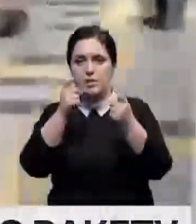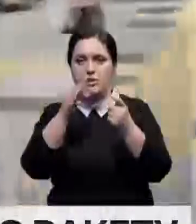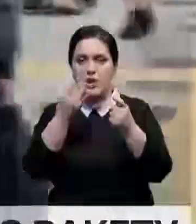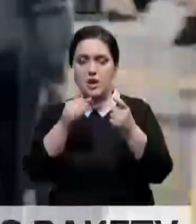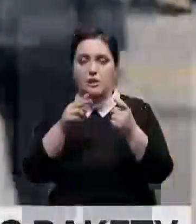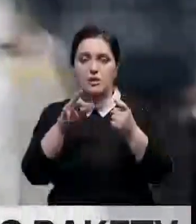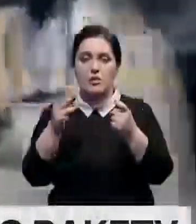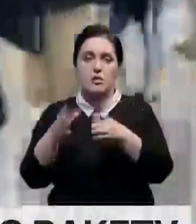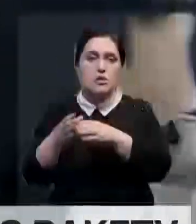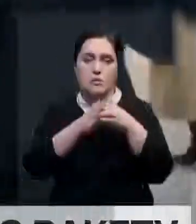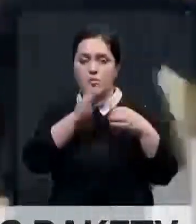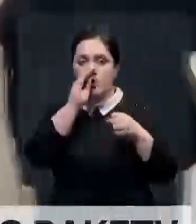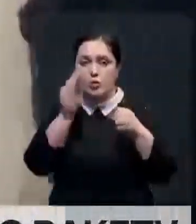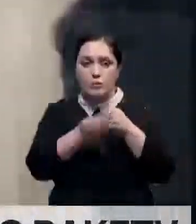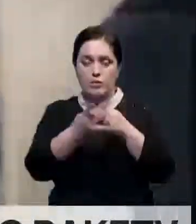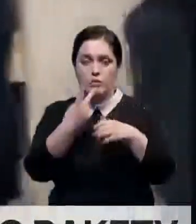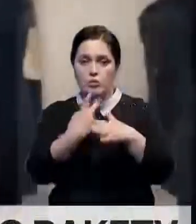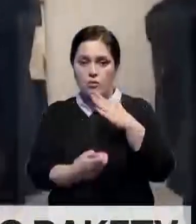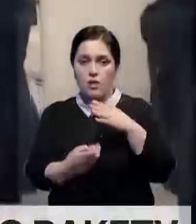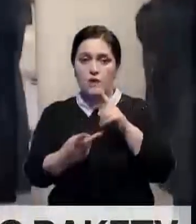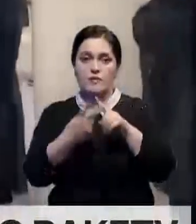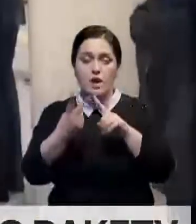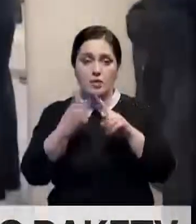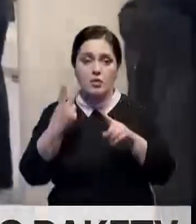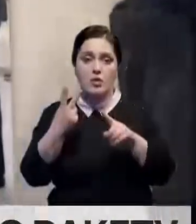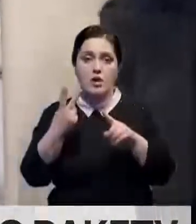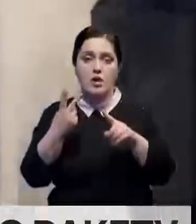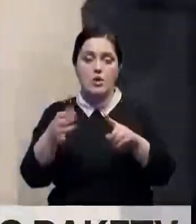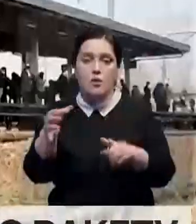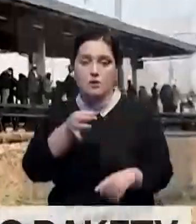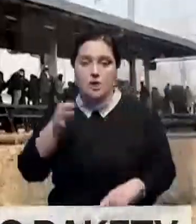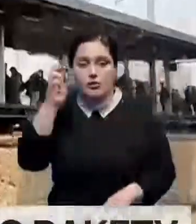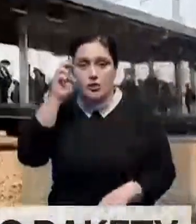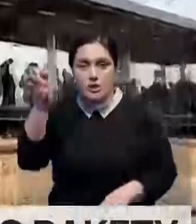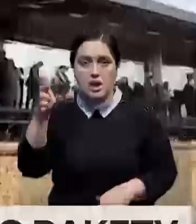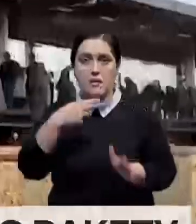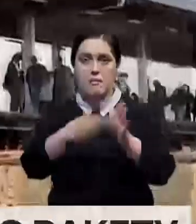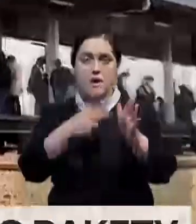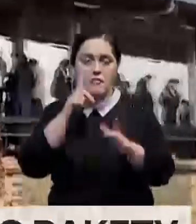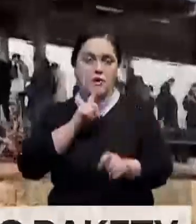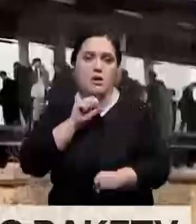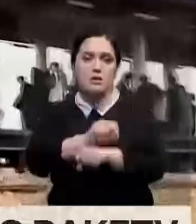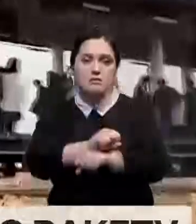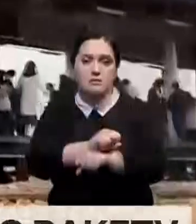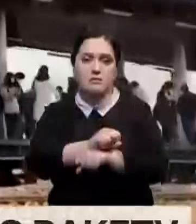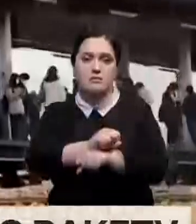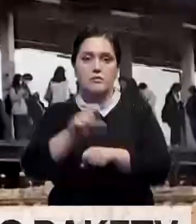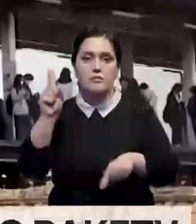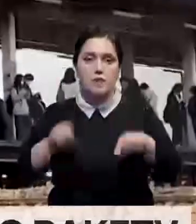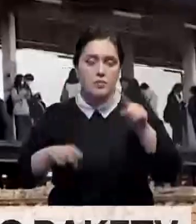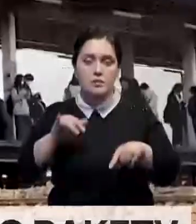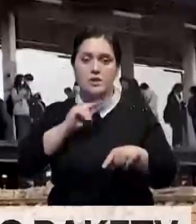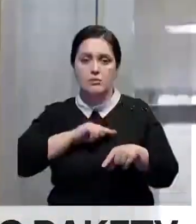призвали эвакуироваться и укрыться в убежищах. Это второй по величине остров в государстве. Все поезда там были временно приостановлены,